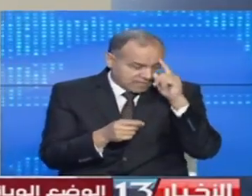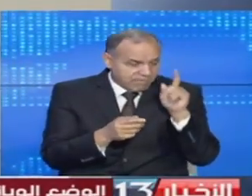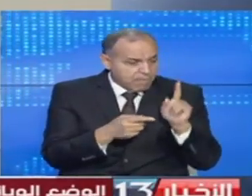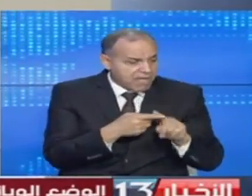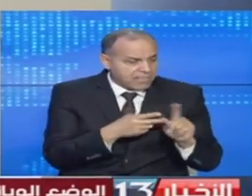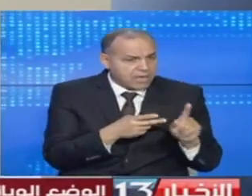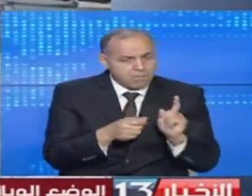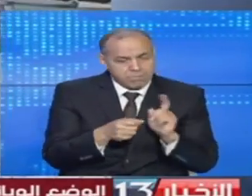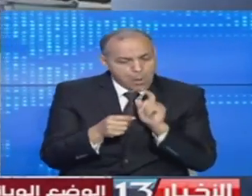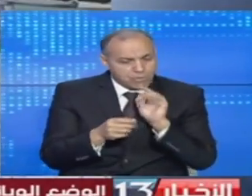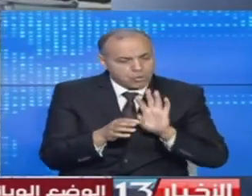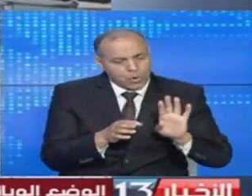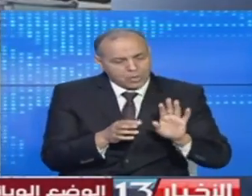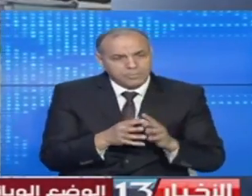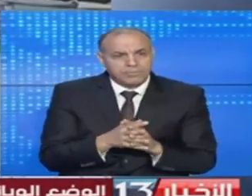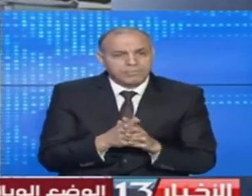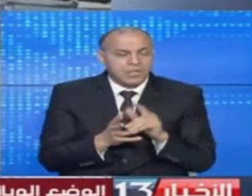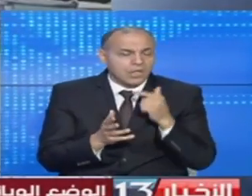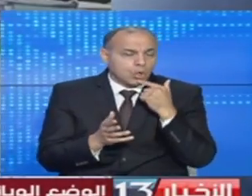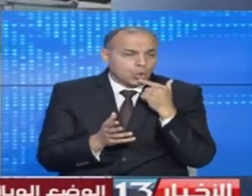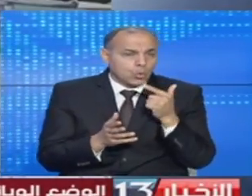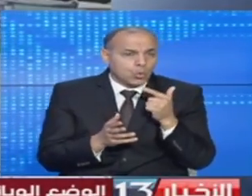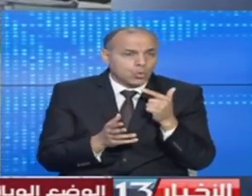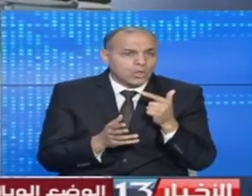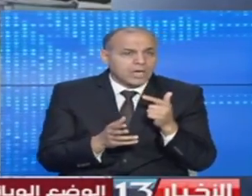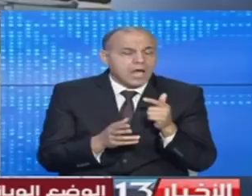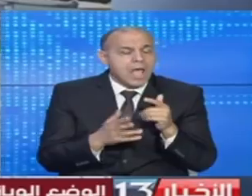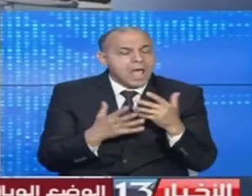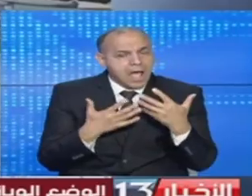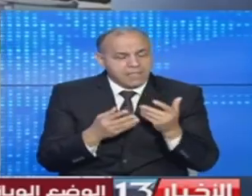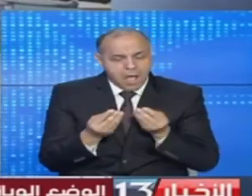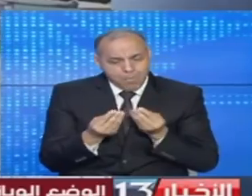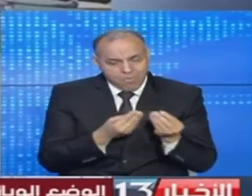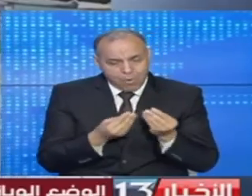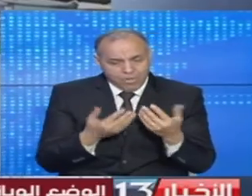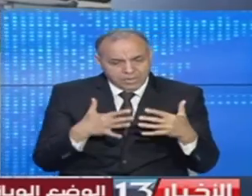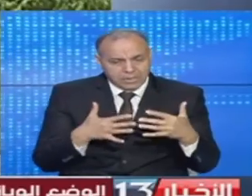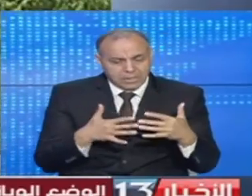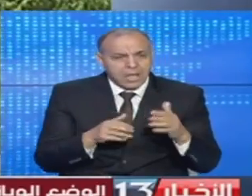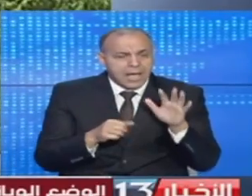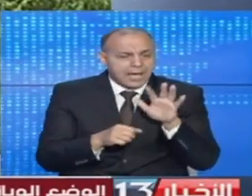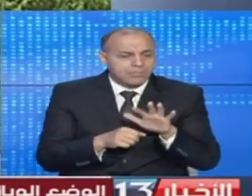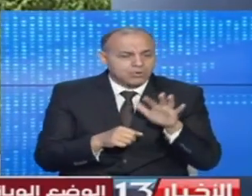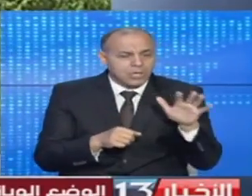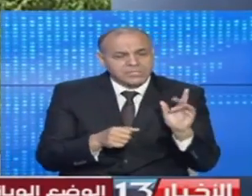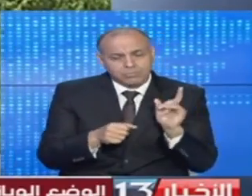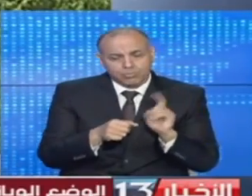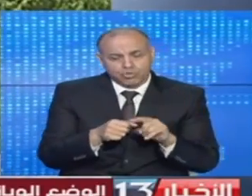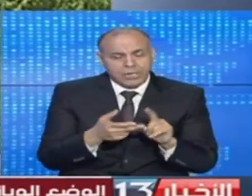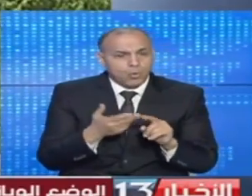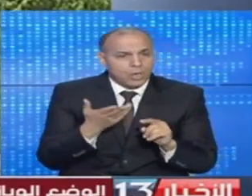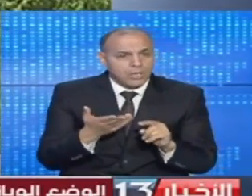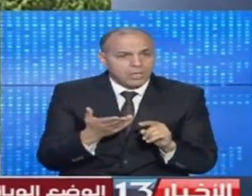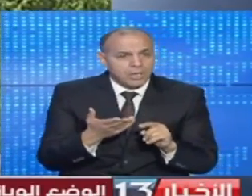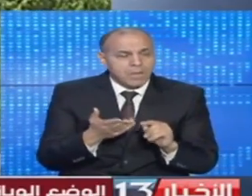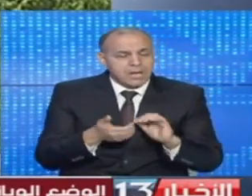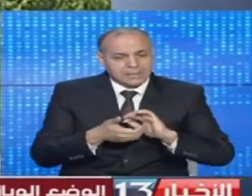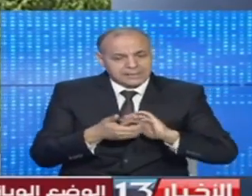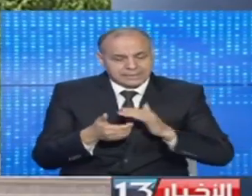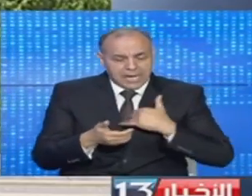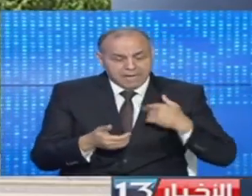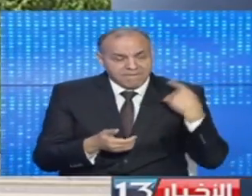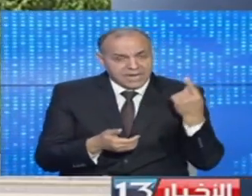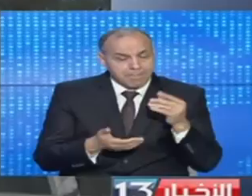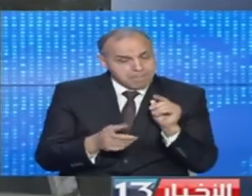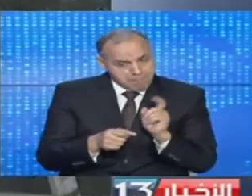مشاركين يذكر ان هذه المفاوضات خمسه وخمسين مشاركات منهم منظمه الصحه